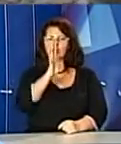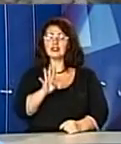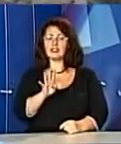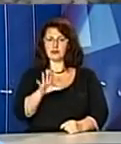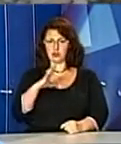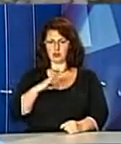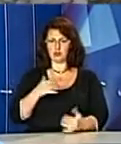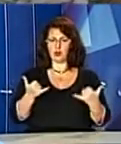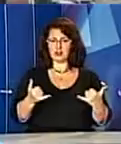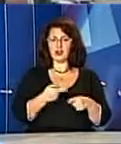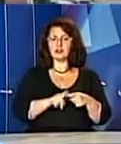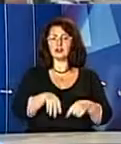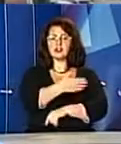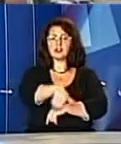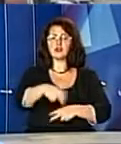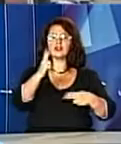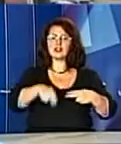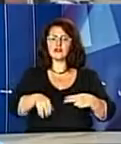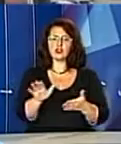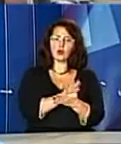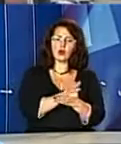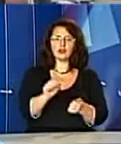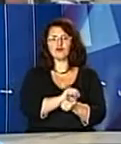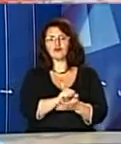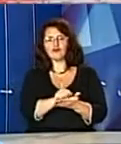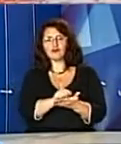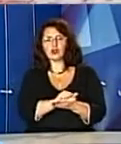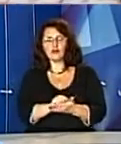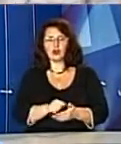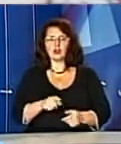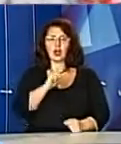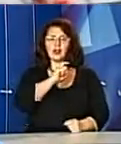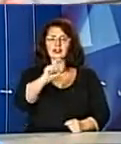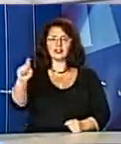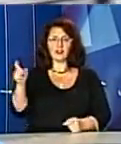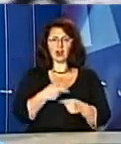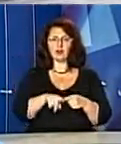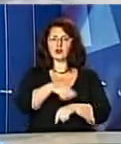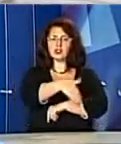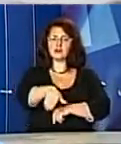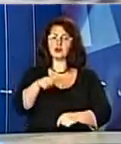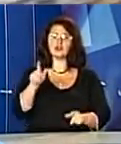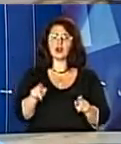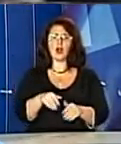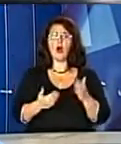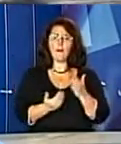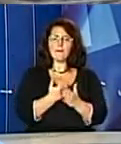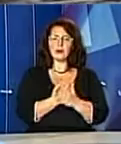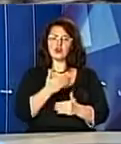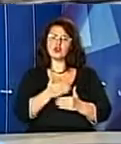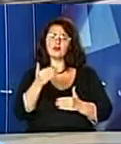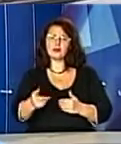місяці. Наразі на цих вулицях завершують очистку та прибирання. Рух трамваїв по Київській та Русових відновлять трішки